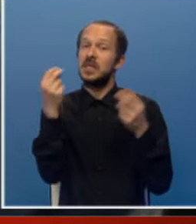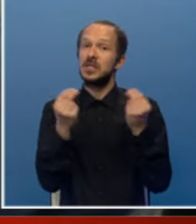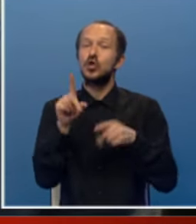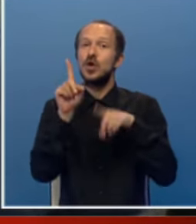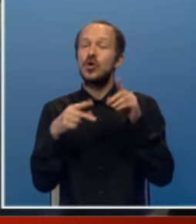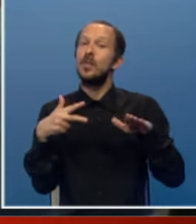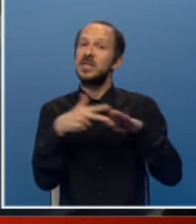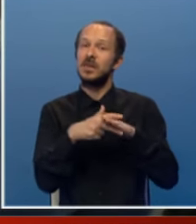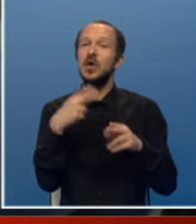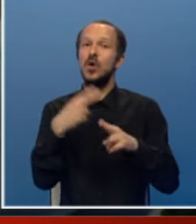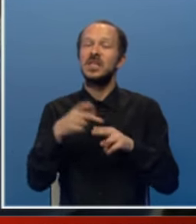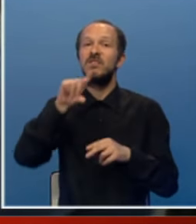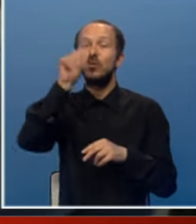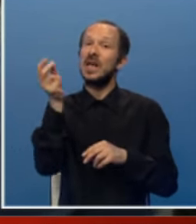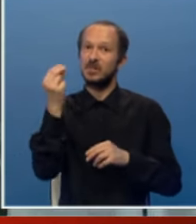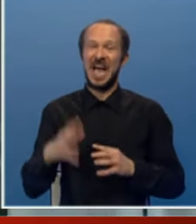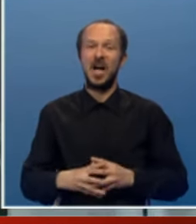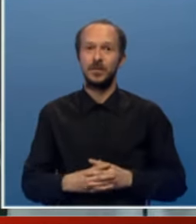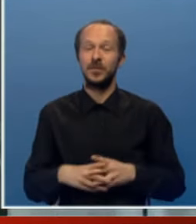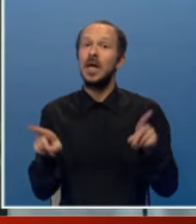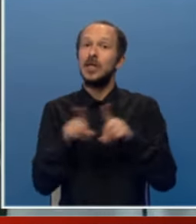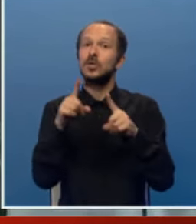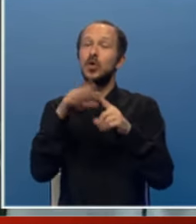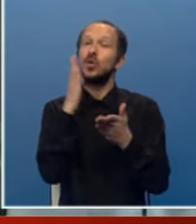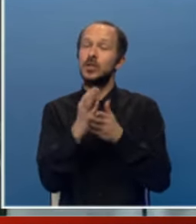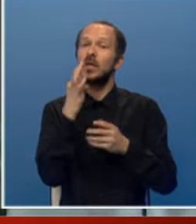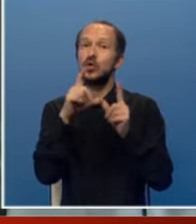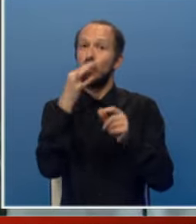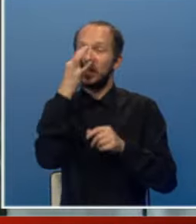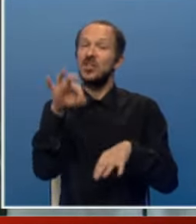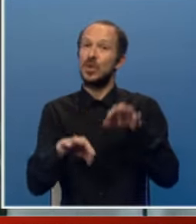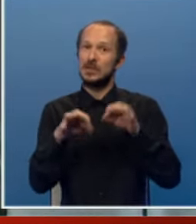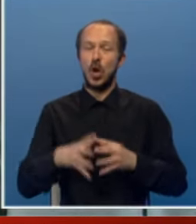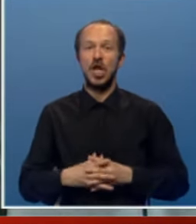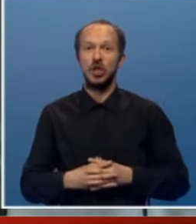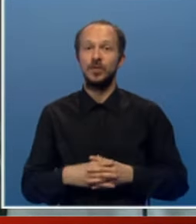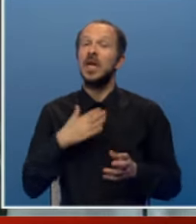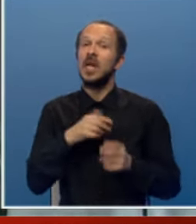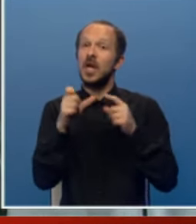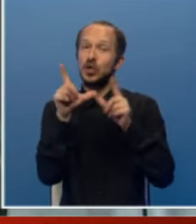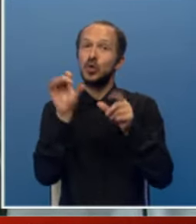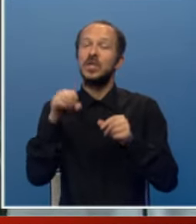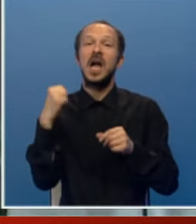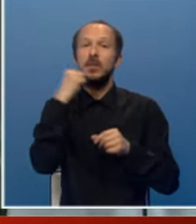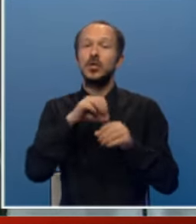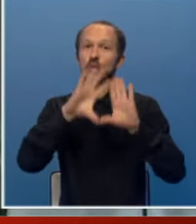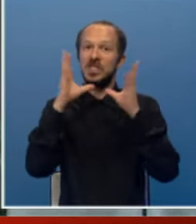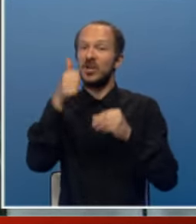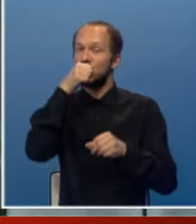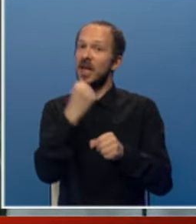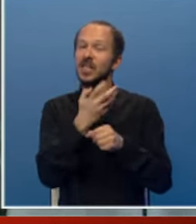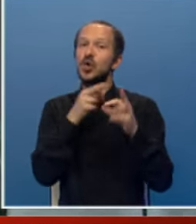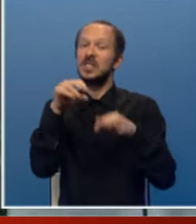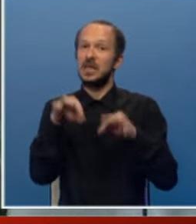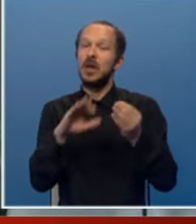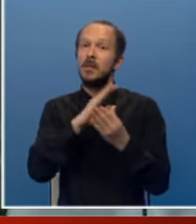bi nekome smetao naziv Republika Srpska. Isto se to desilo i kada su u pitanju izbori. Htjeli su da kriminalizuju sve ono što je rađeno za